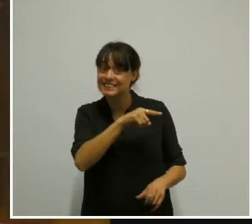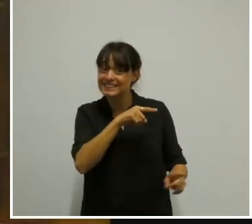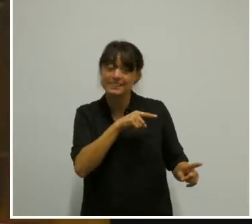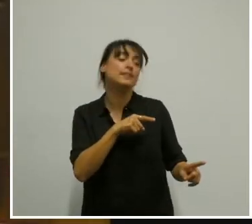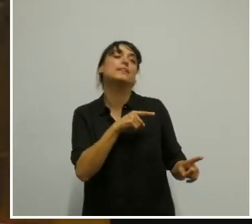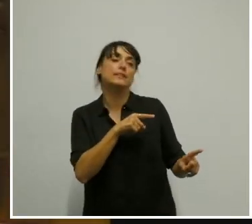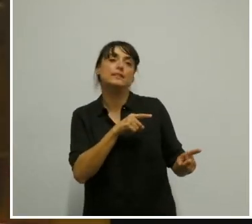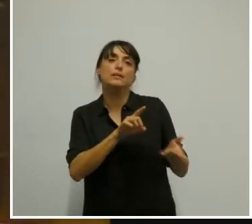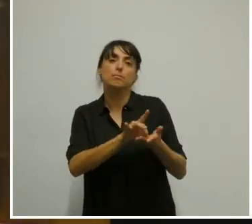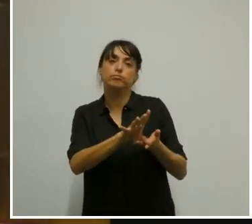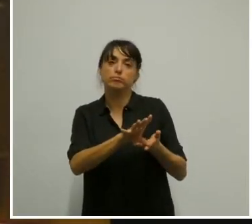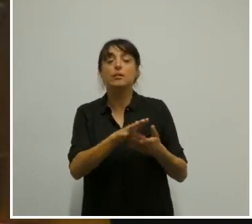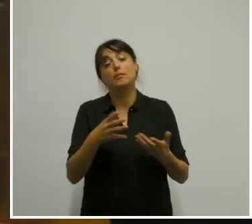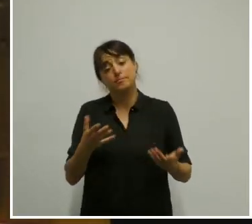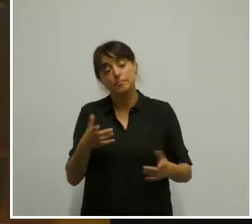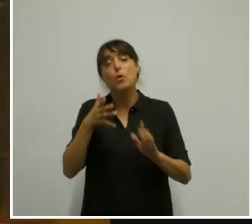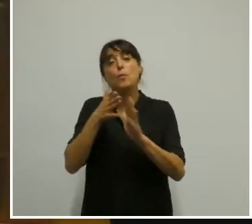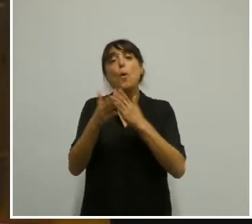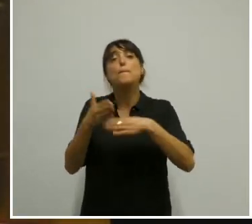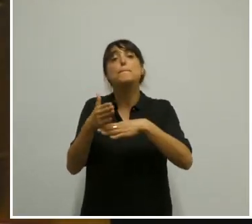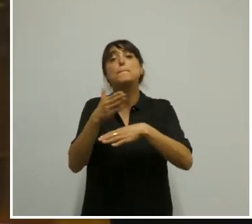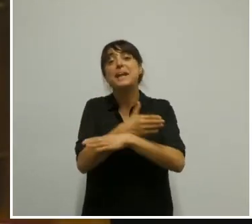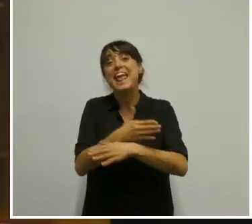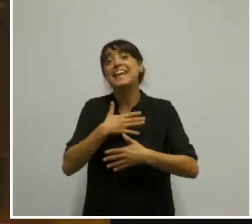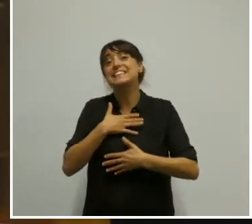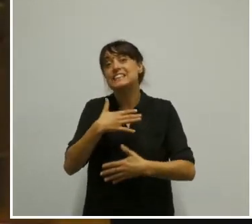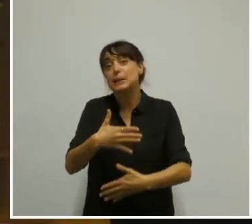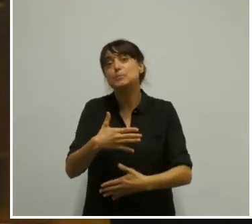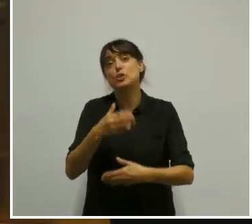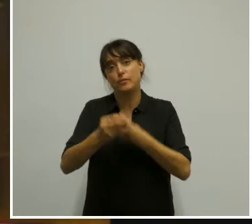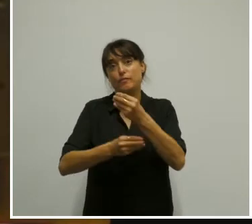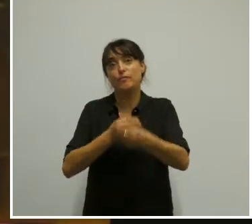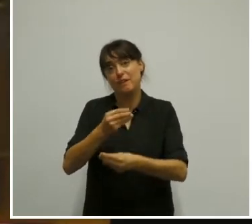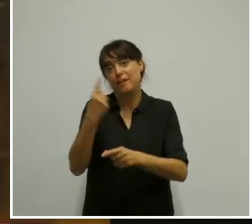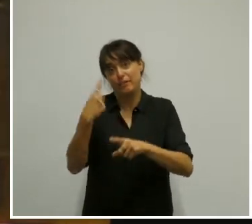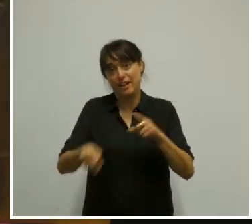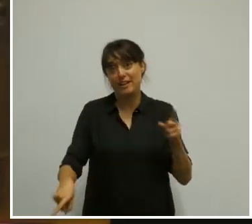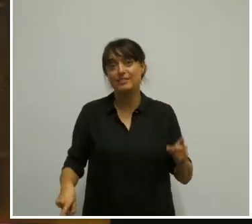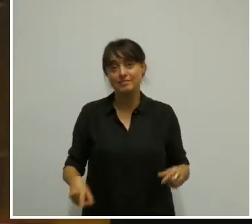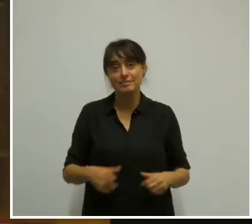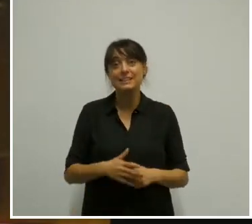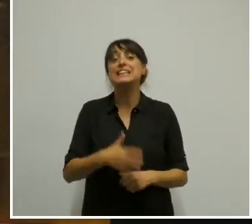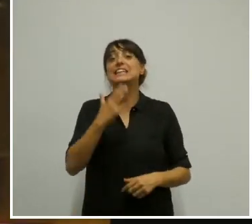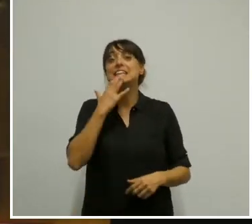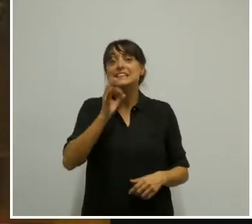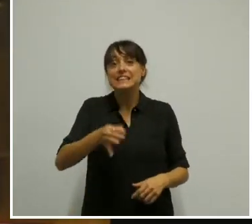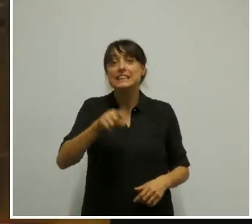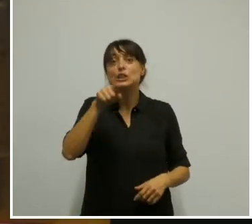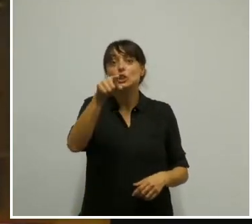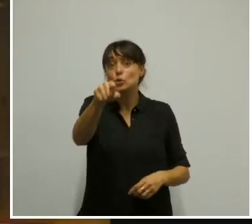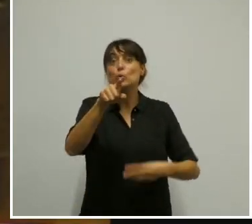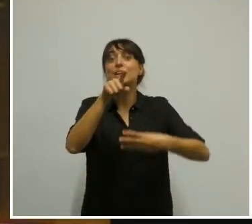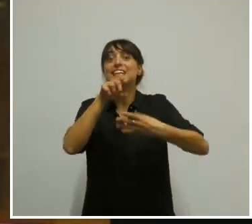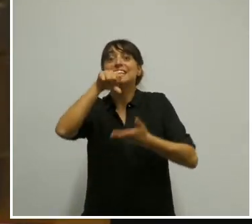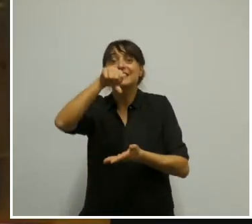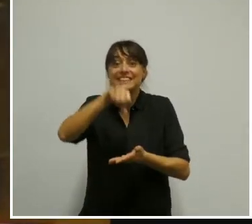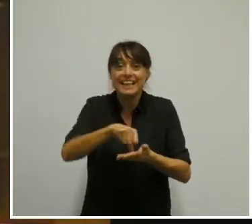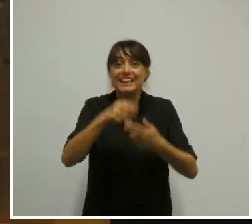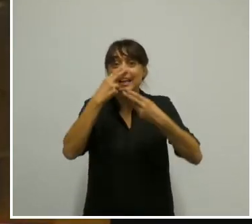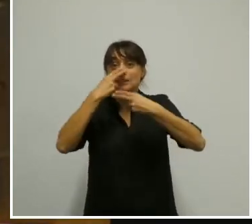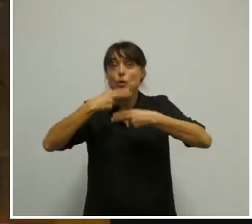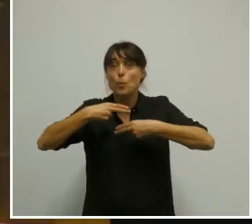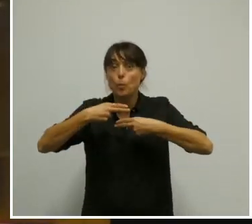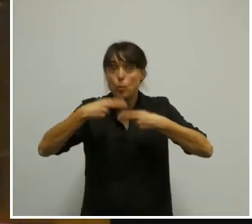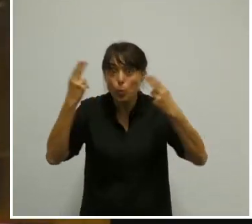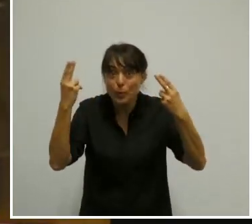t'estic dient. No ho sé. Per què? Si es posa... Això, de veritat, si es posen els centres escrits per ordre